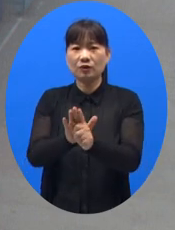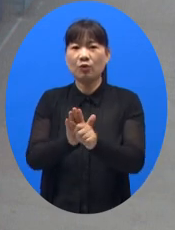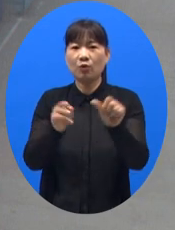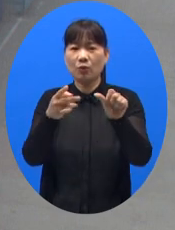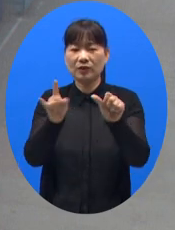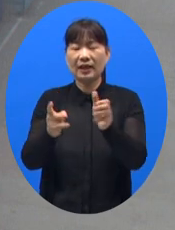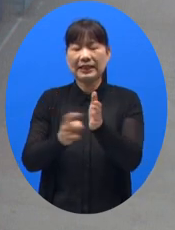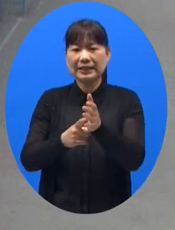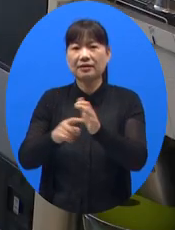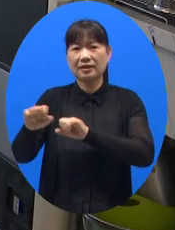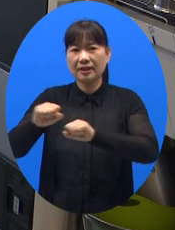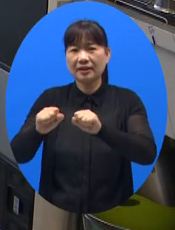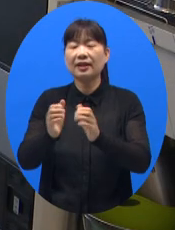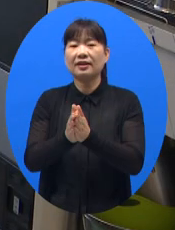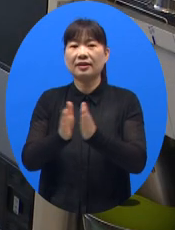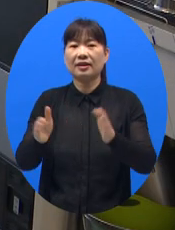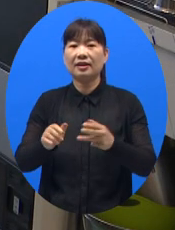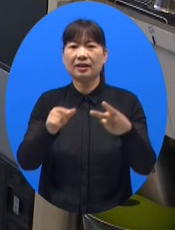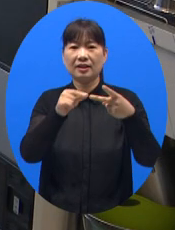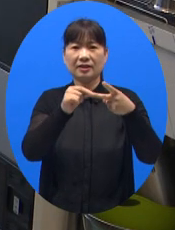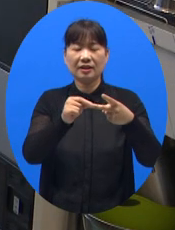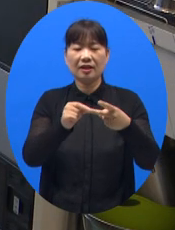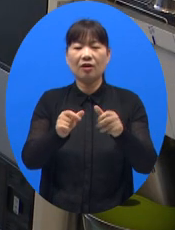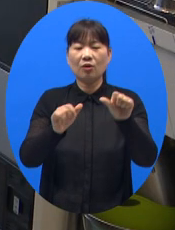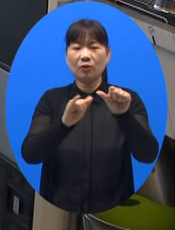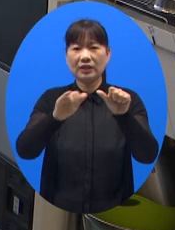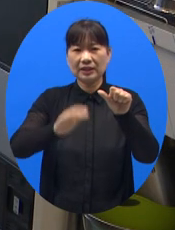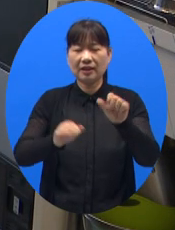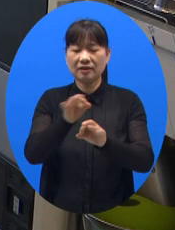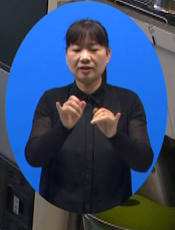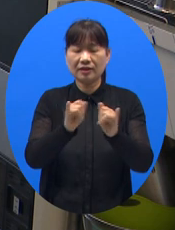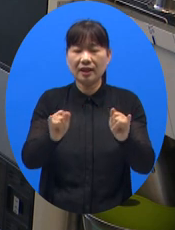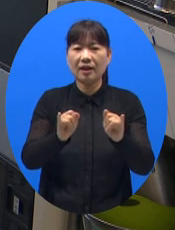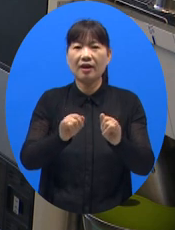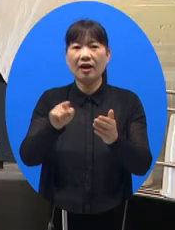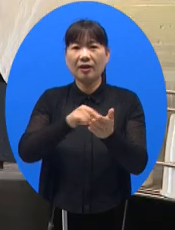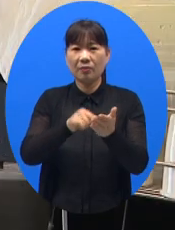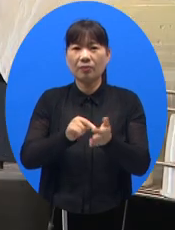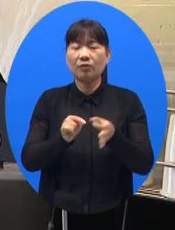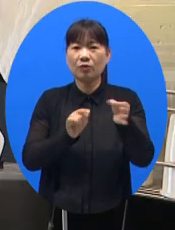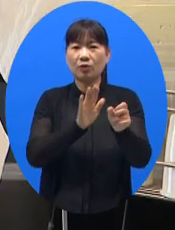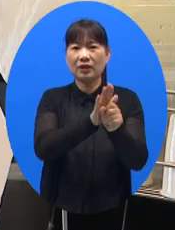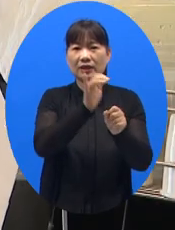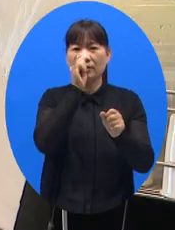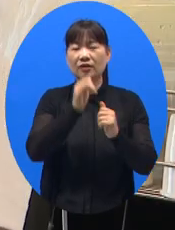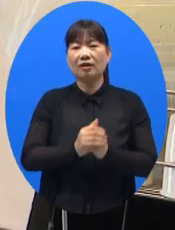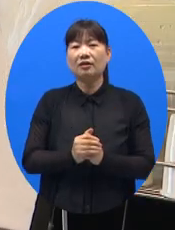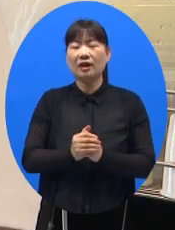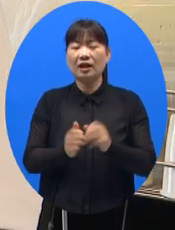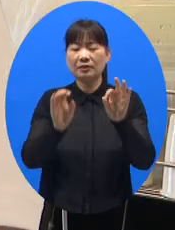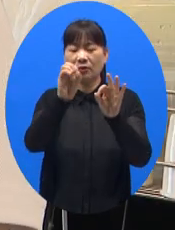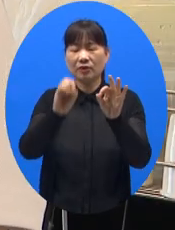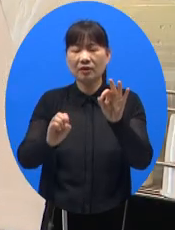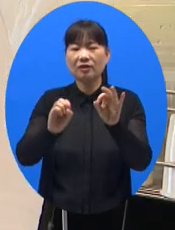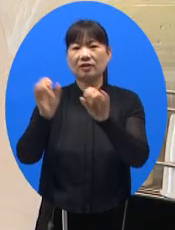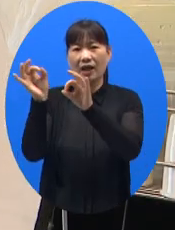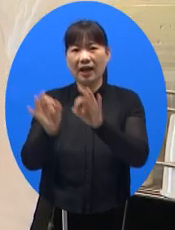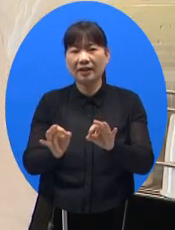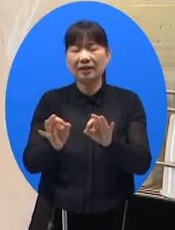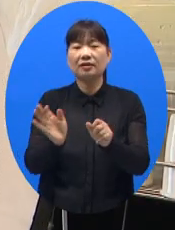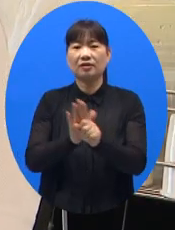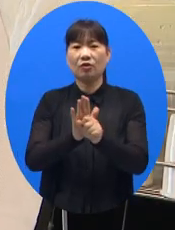대책 의 즉시 시행 2단계는 소상공인 대환 자금지원 지역화폐 10% 할인 지원 등 9개 과제가